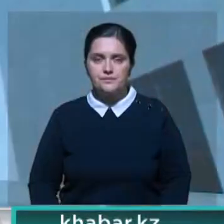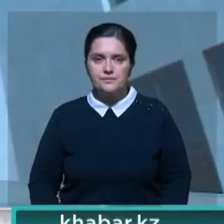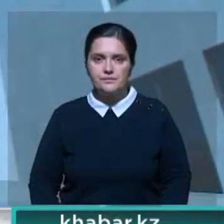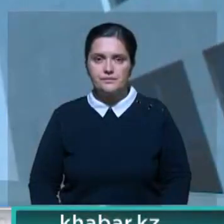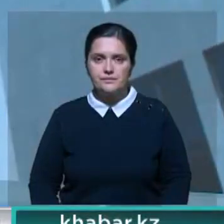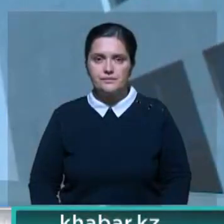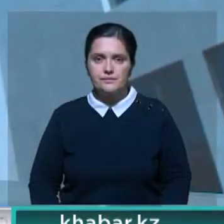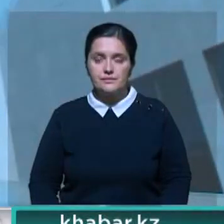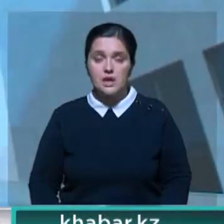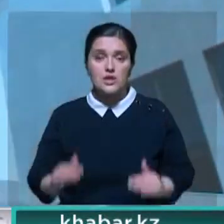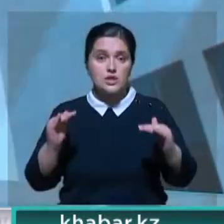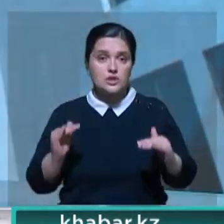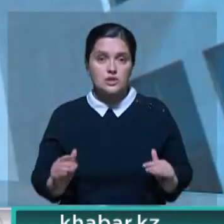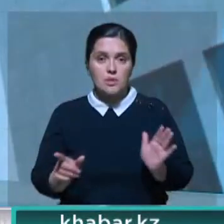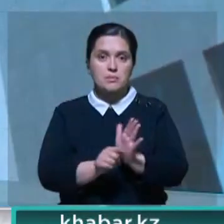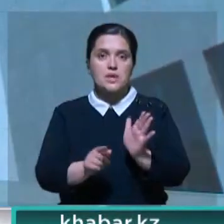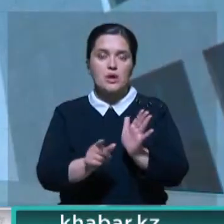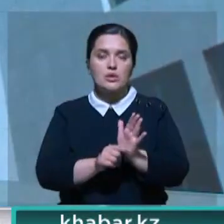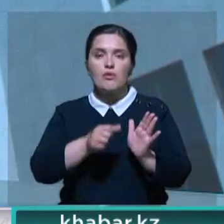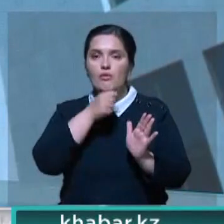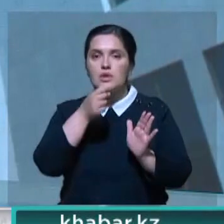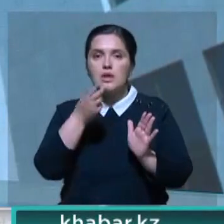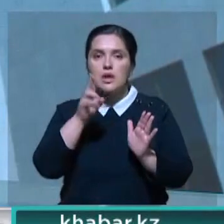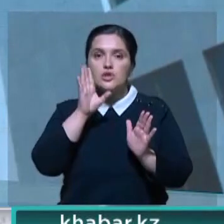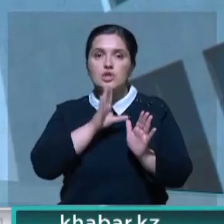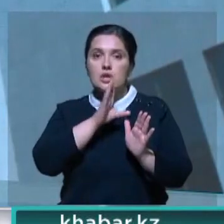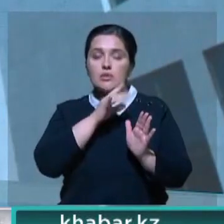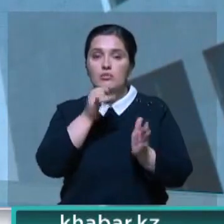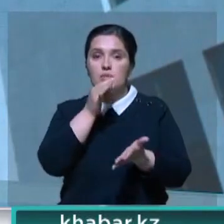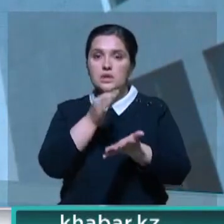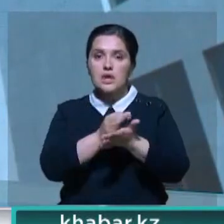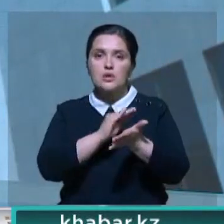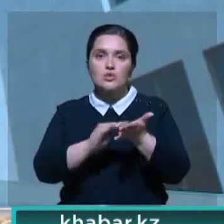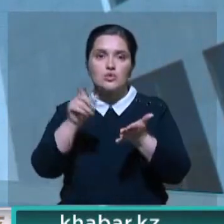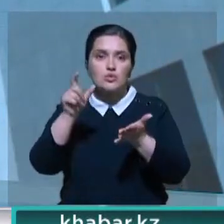К другим темам. Вероятность снижения пенсионного возраста для женщин сегодня